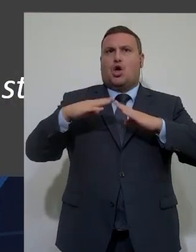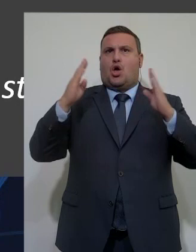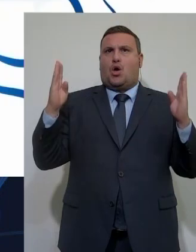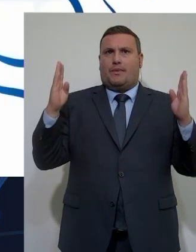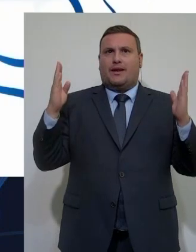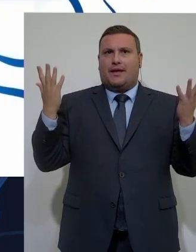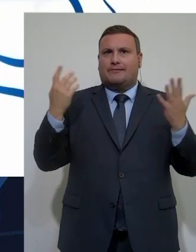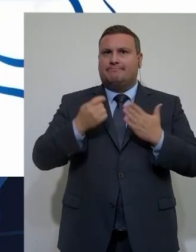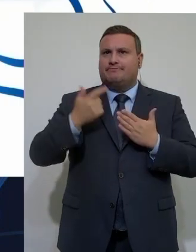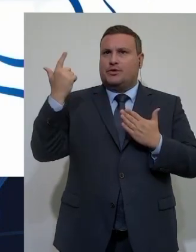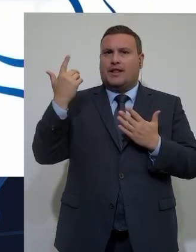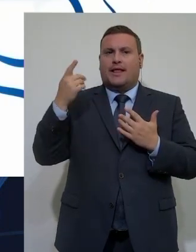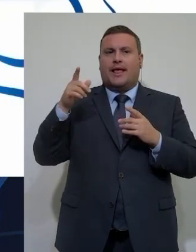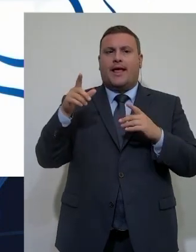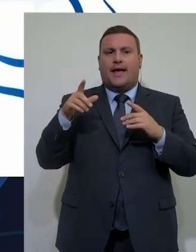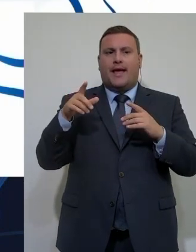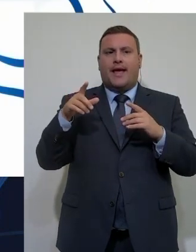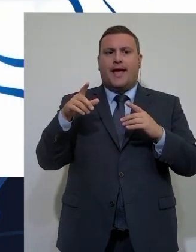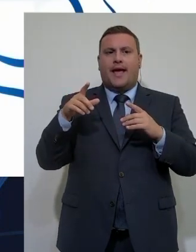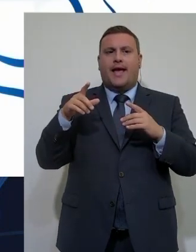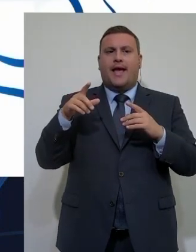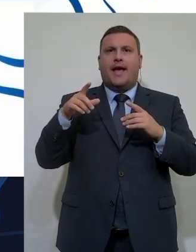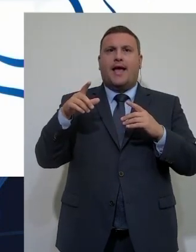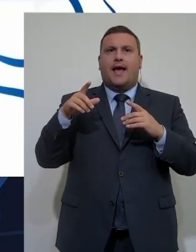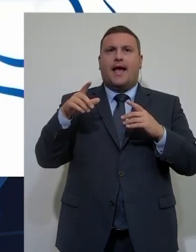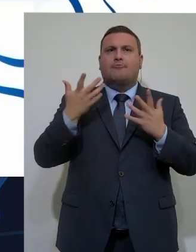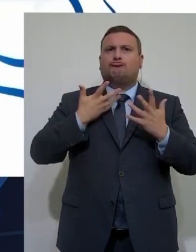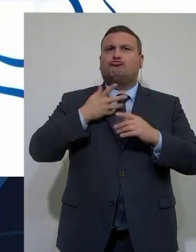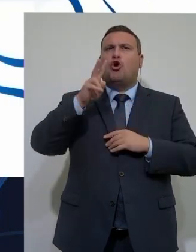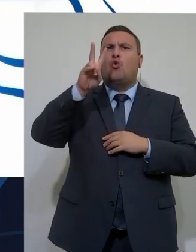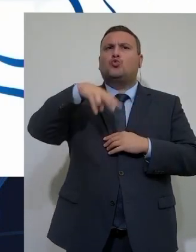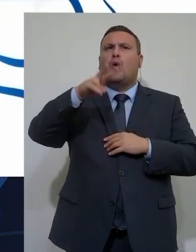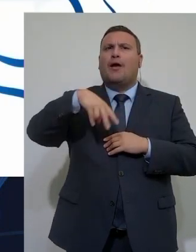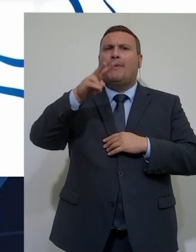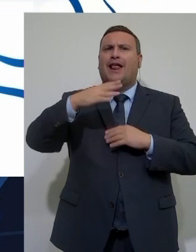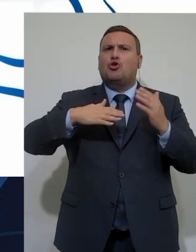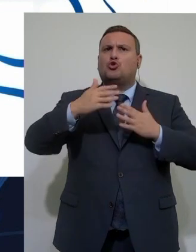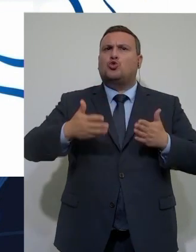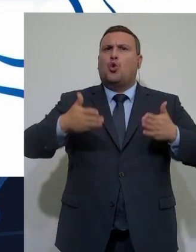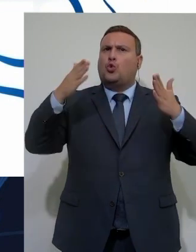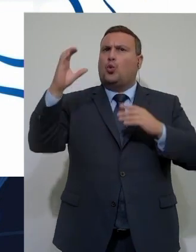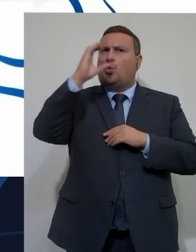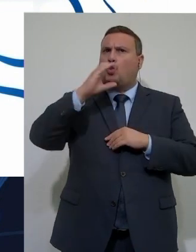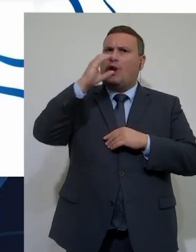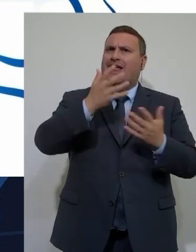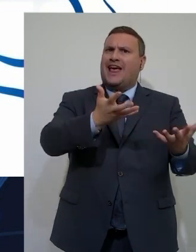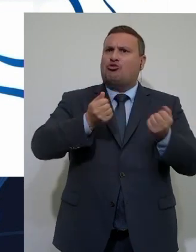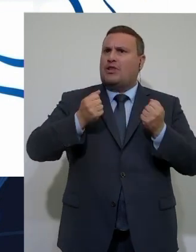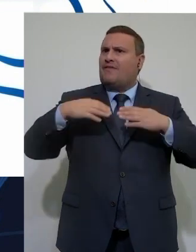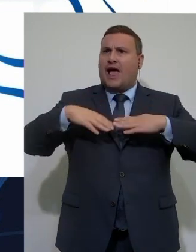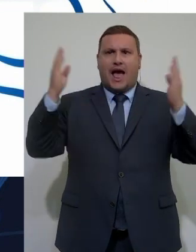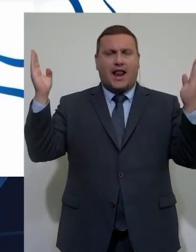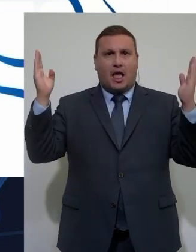un settore che ha oltre 2.000 strutture ricettive specifiche del settore turistico all'aria aperta, quindi caratterizzate